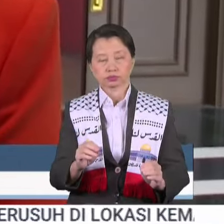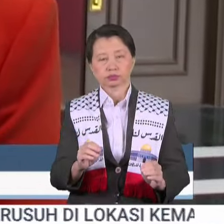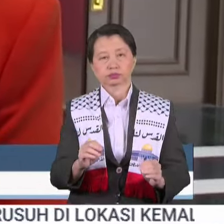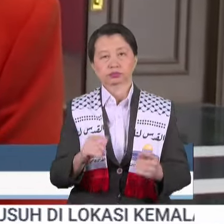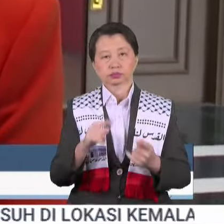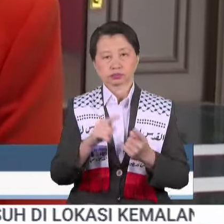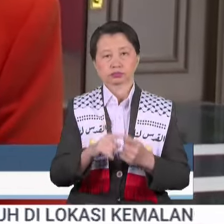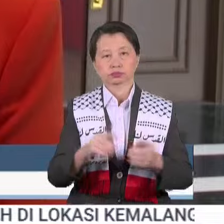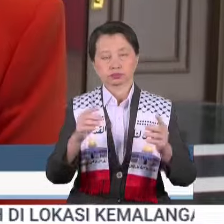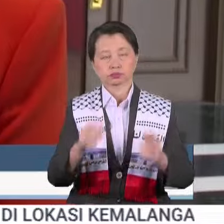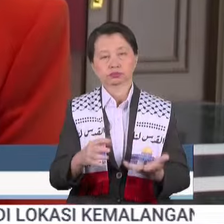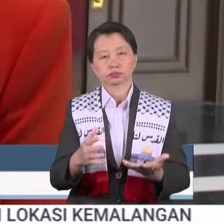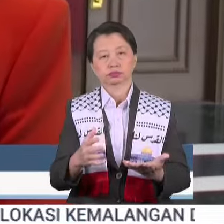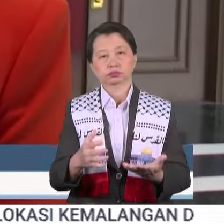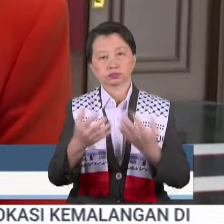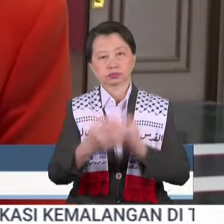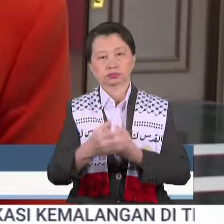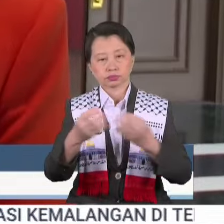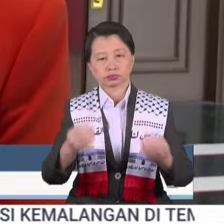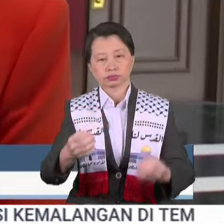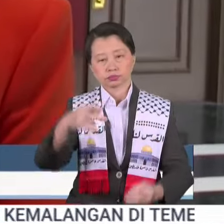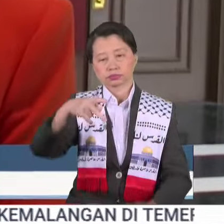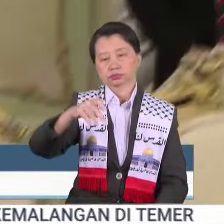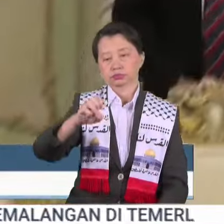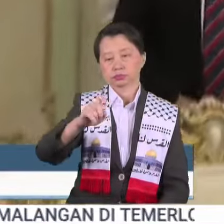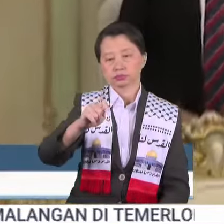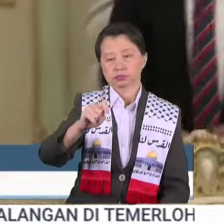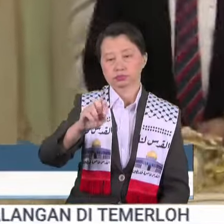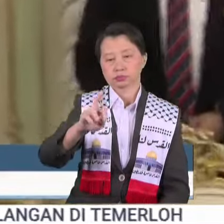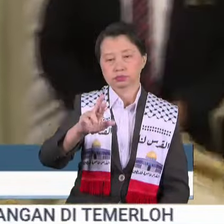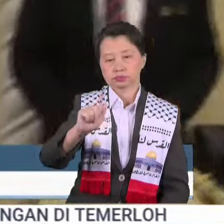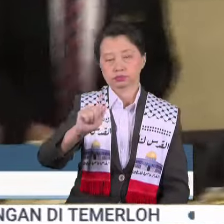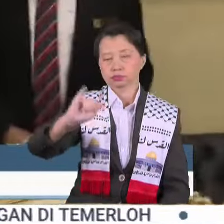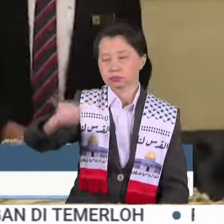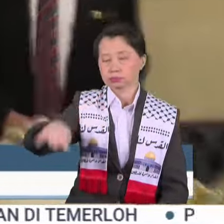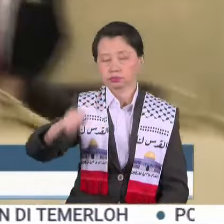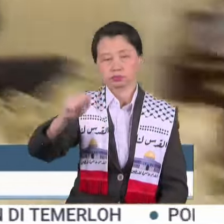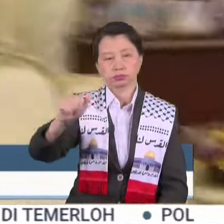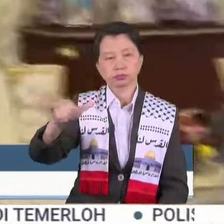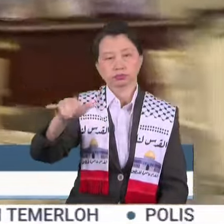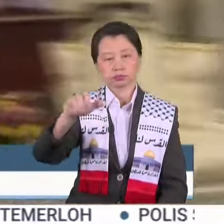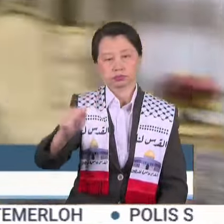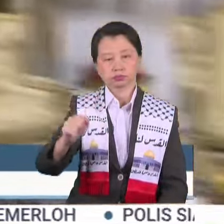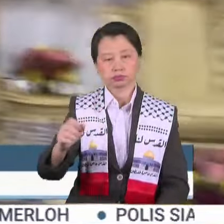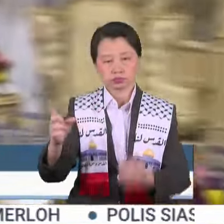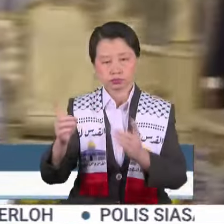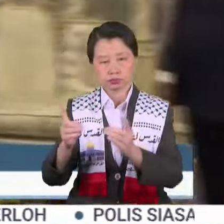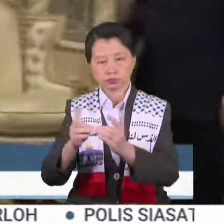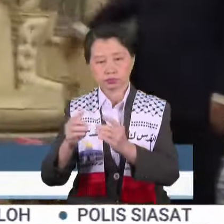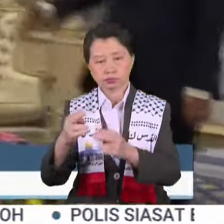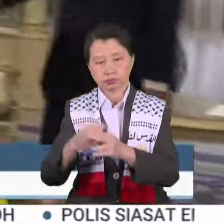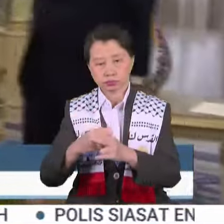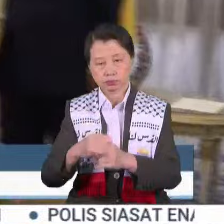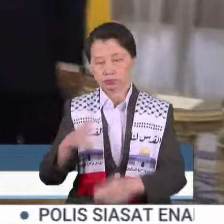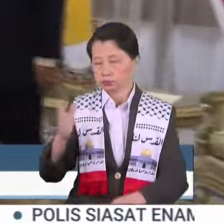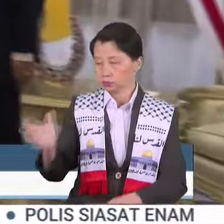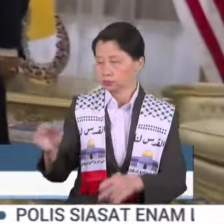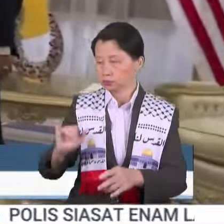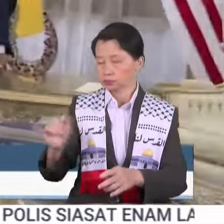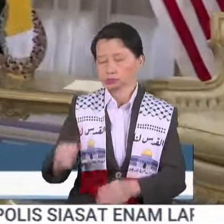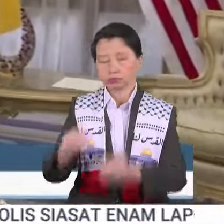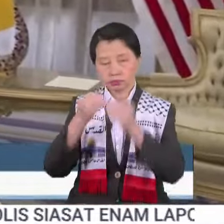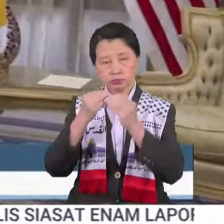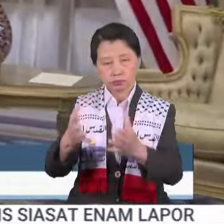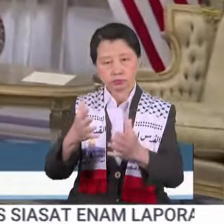Tunopeng di Wisma Bapa Malaysia Petra Jaya Kuching. Tambahnya lagi, dalam pertemuan singkat tersebut, beliau turut memaklumkan